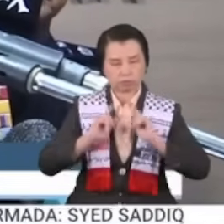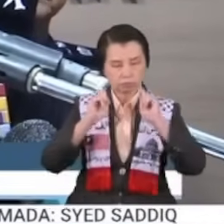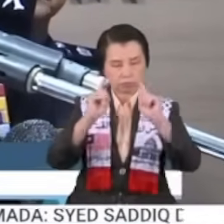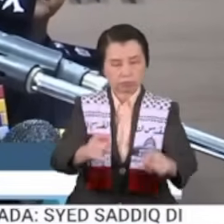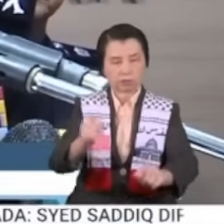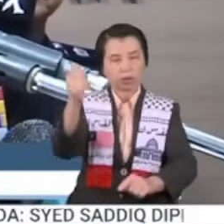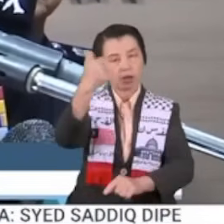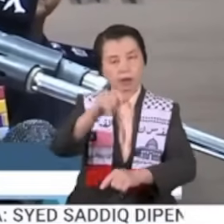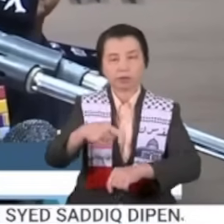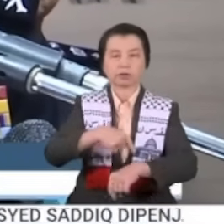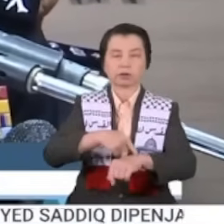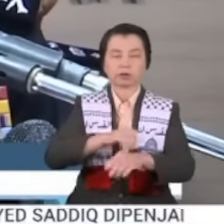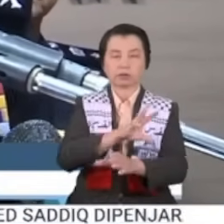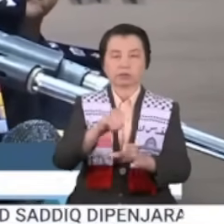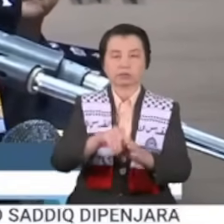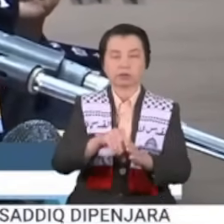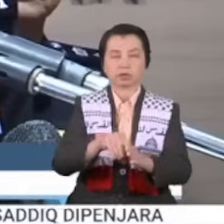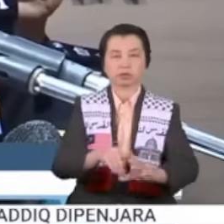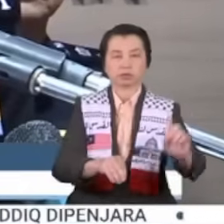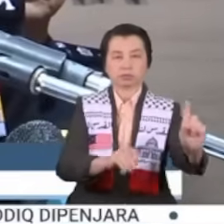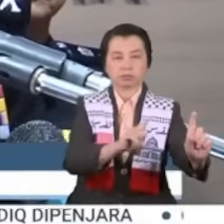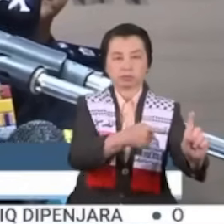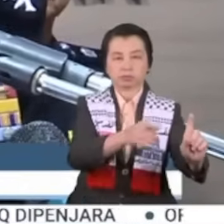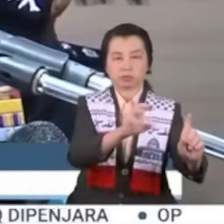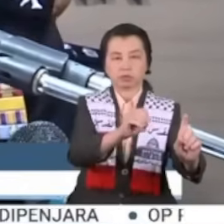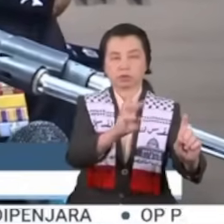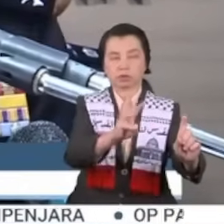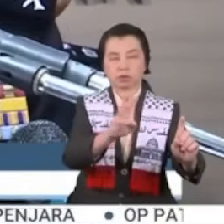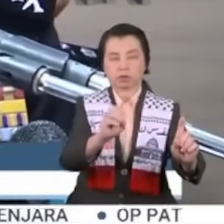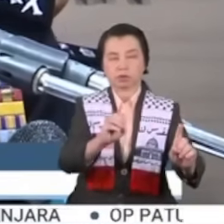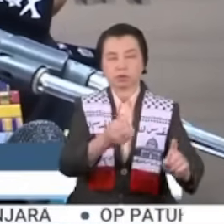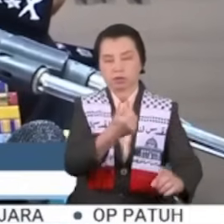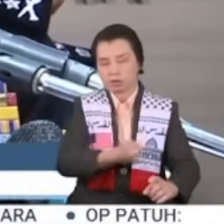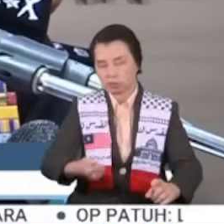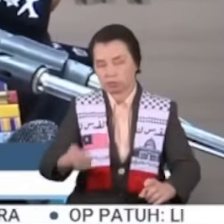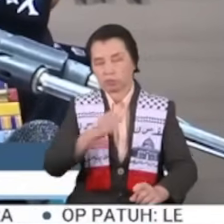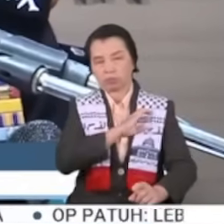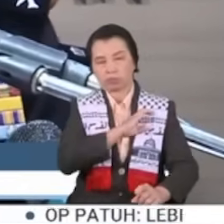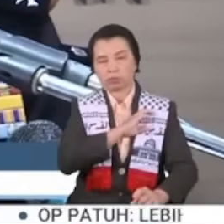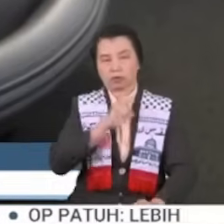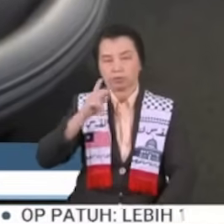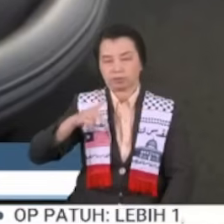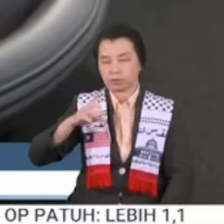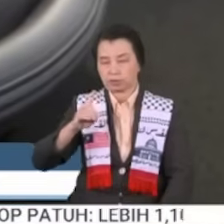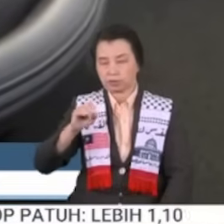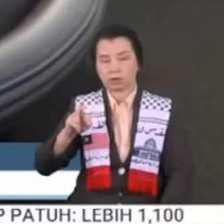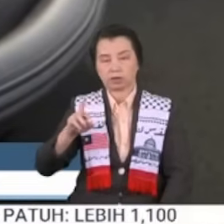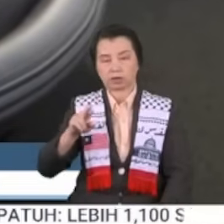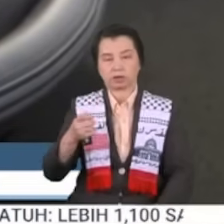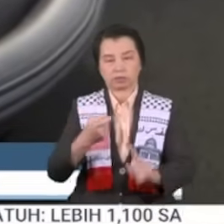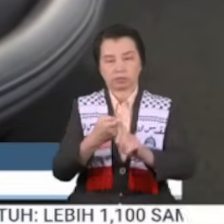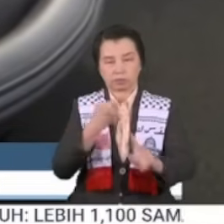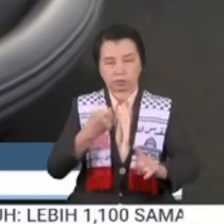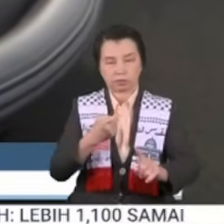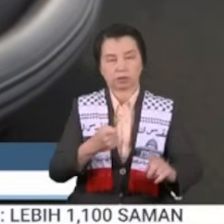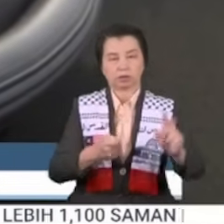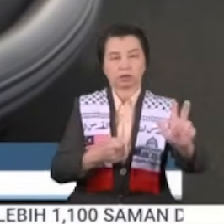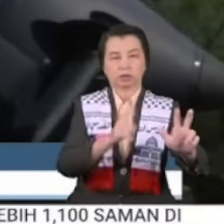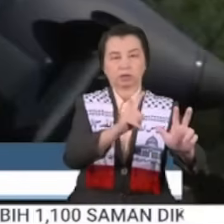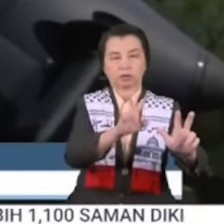masa jelasnya ia melibatkan sebanyak 1000 69 aset polis diraja Malaysia pdrm yang terdiri daripada